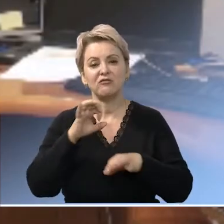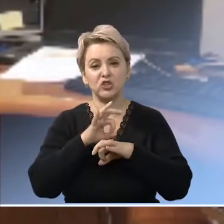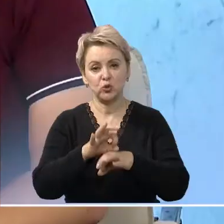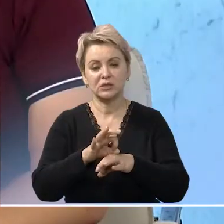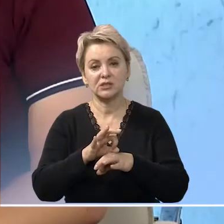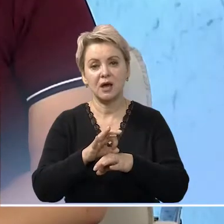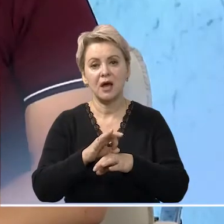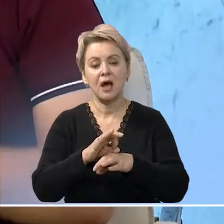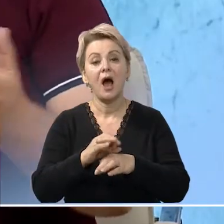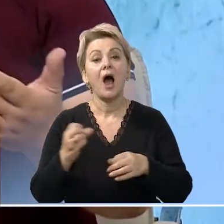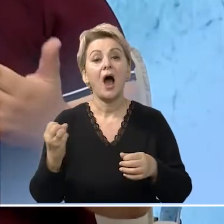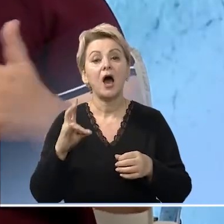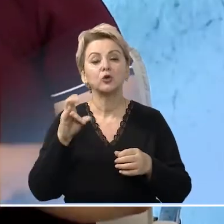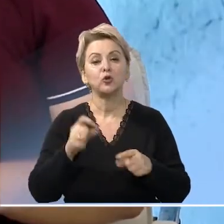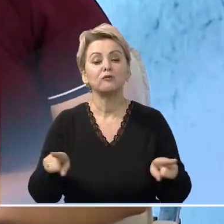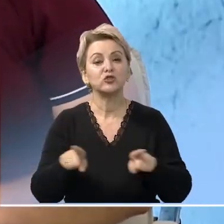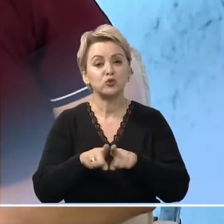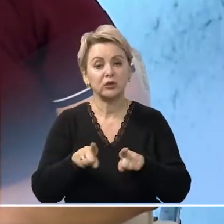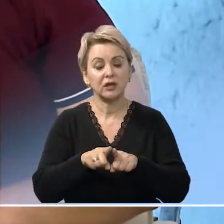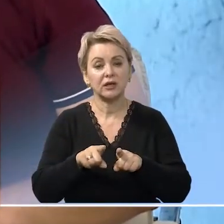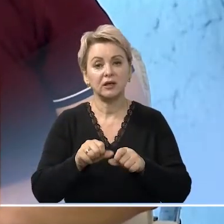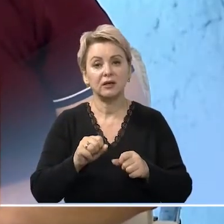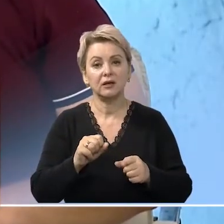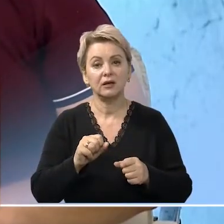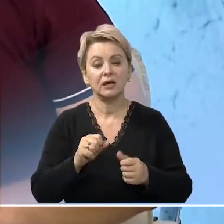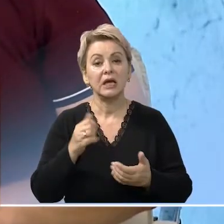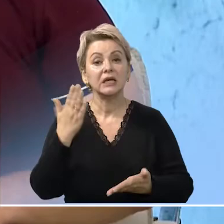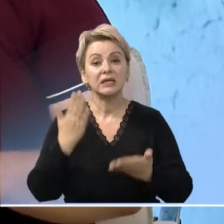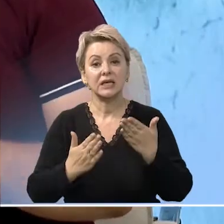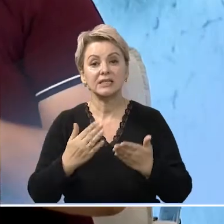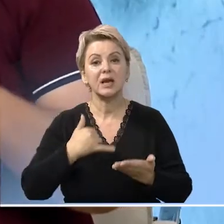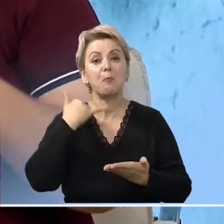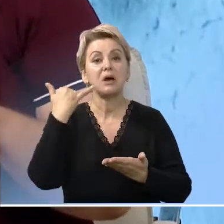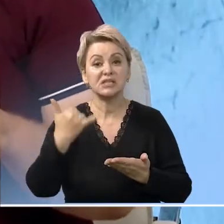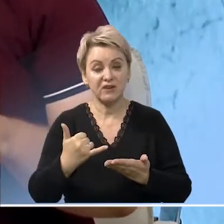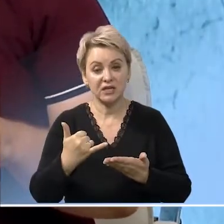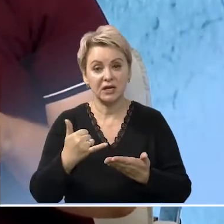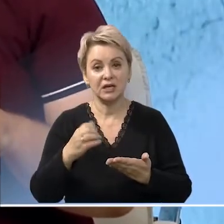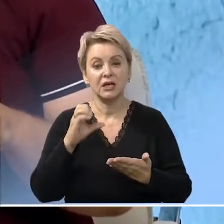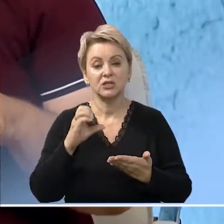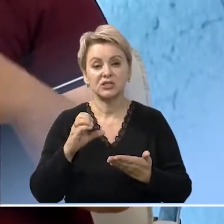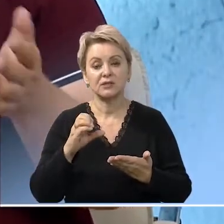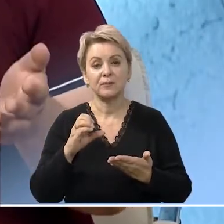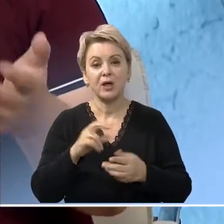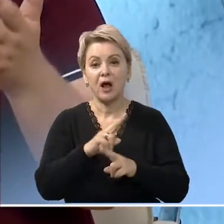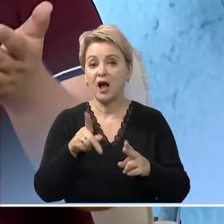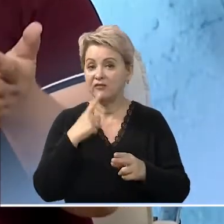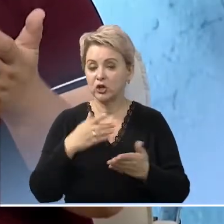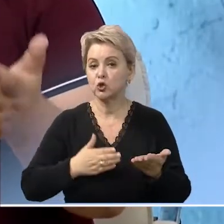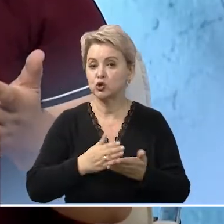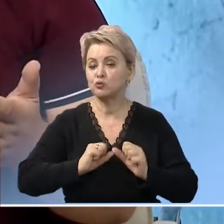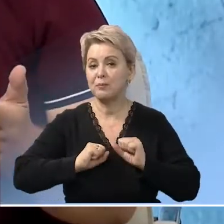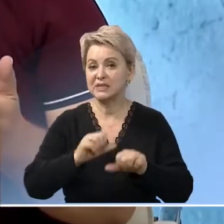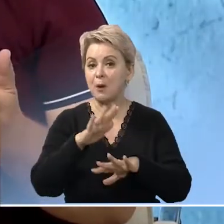активно ведется. Алексей Ильич, но все-таки вот если позвонили с, ну, то вот как вы